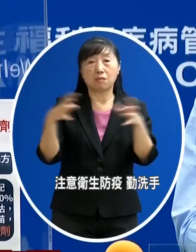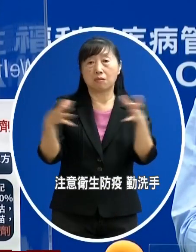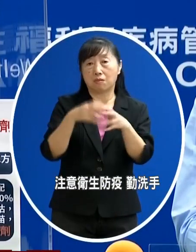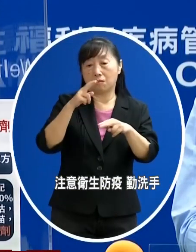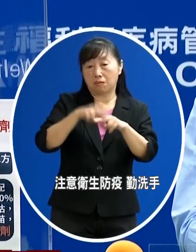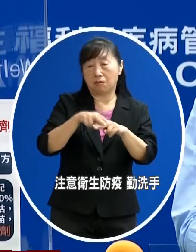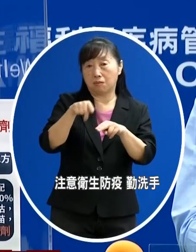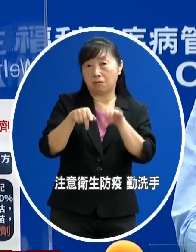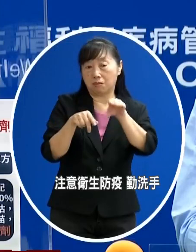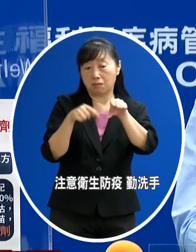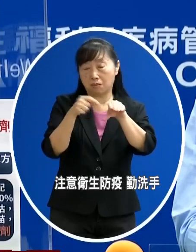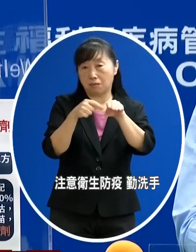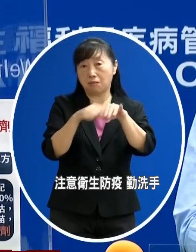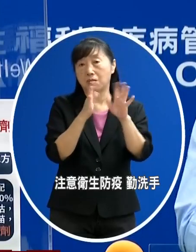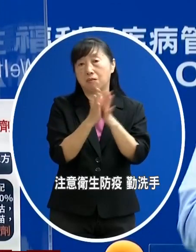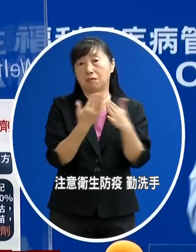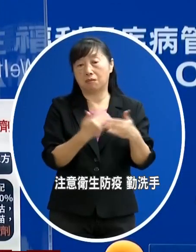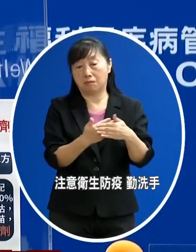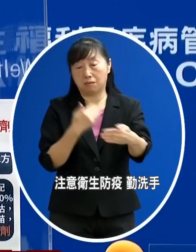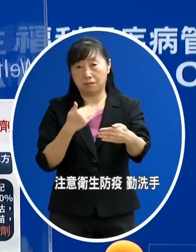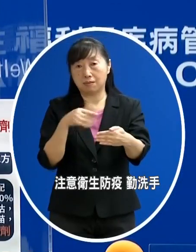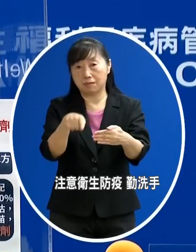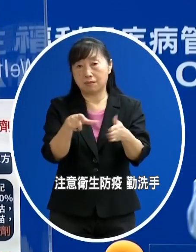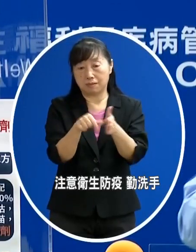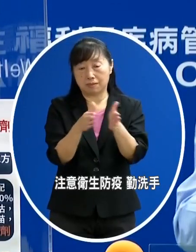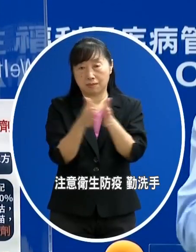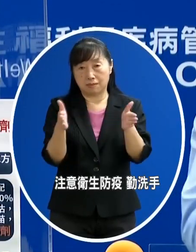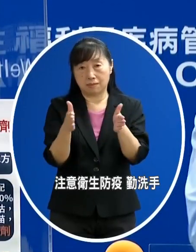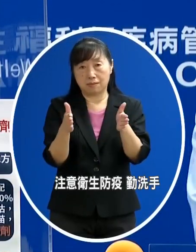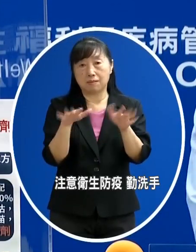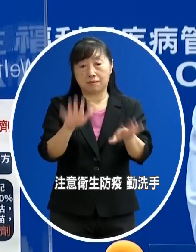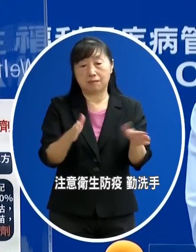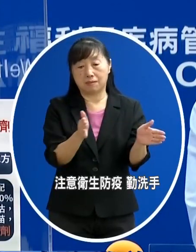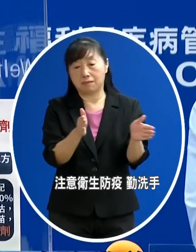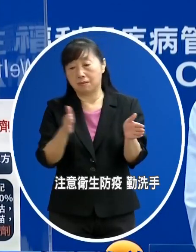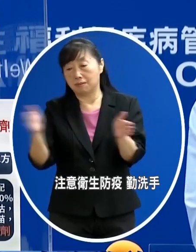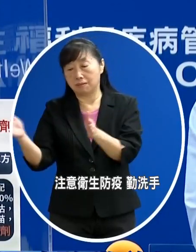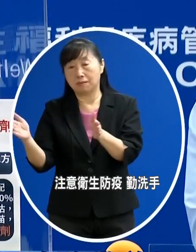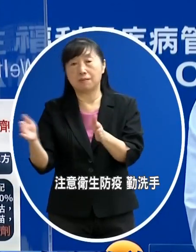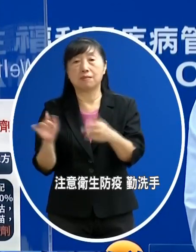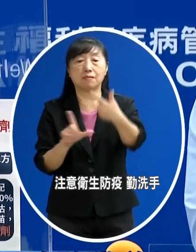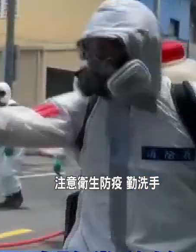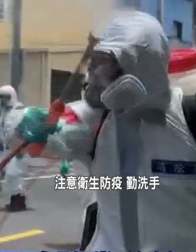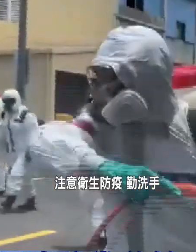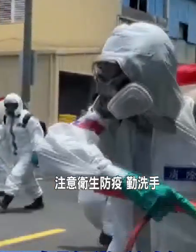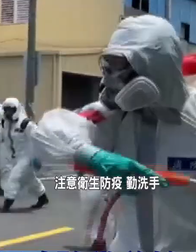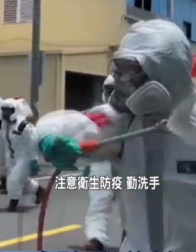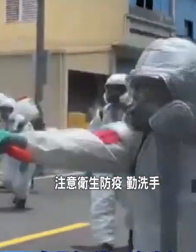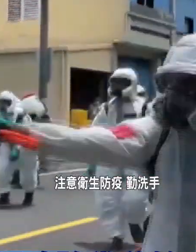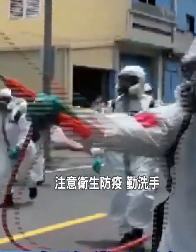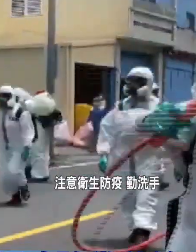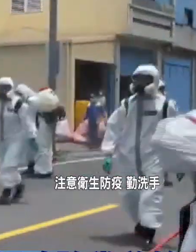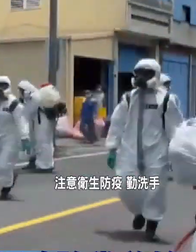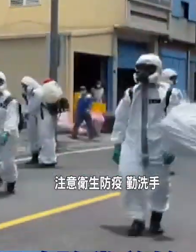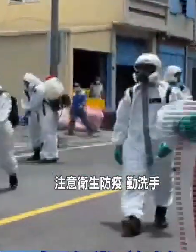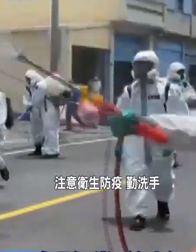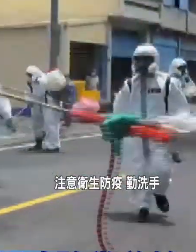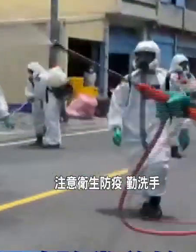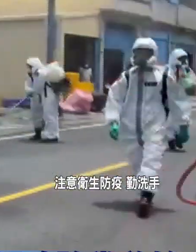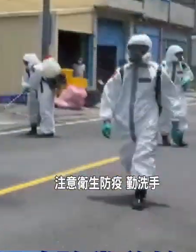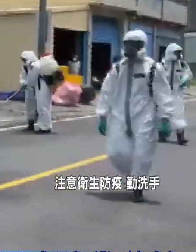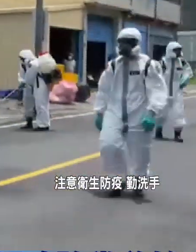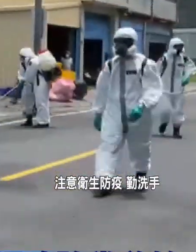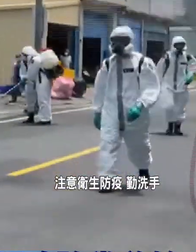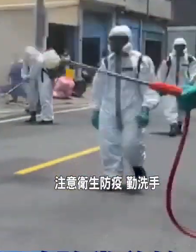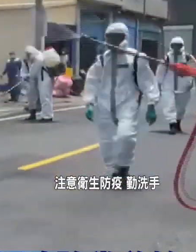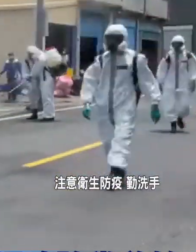是在隔离的期间都会延长到7月10号，都会延长到7月10号。 只是屏东方山和芳寮的群聚案，一